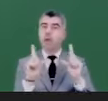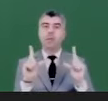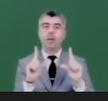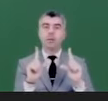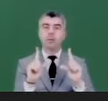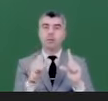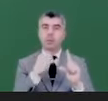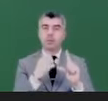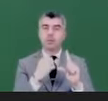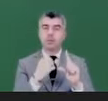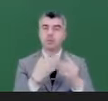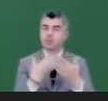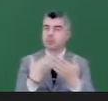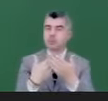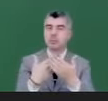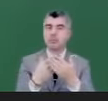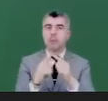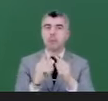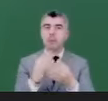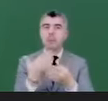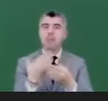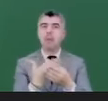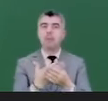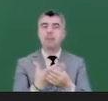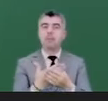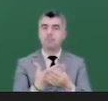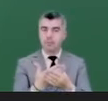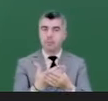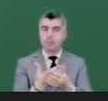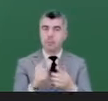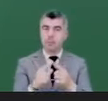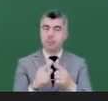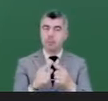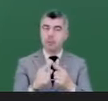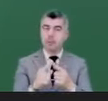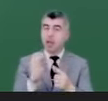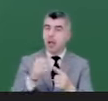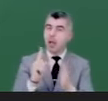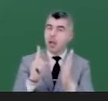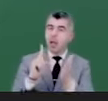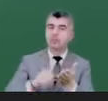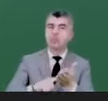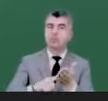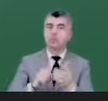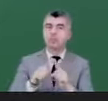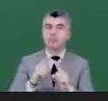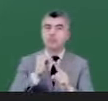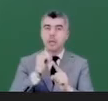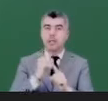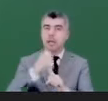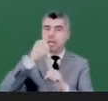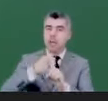والصراحه تمكننا من ان نعالج ملفات مرتبطه باجي واجيال وبالحق ديالهم في